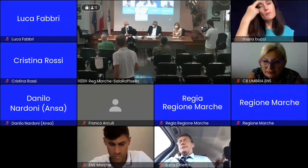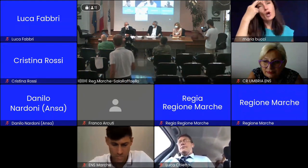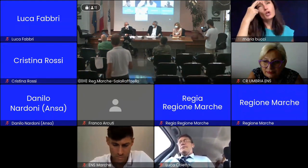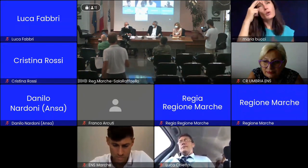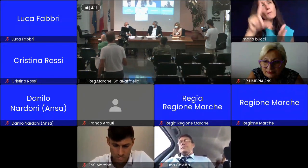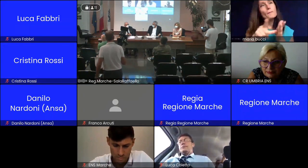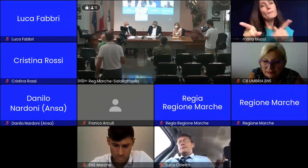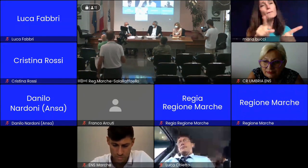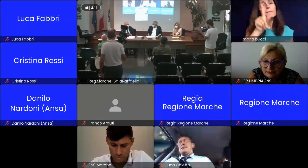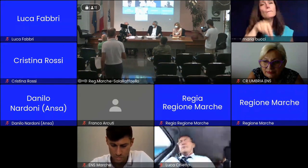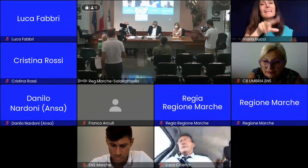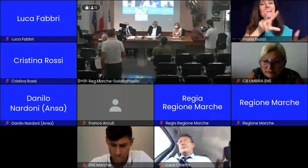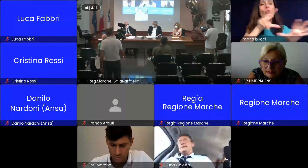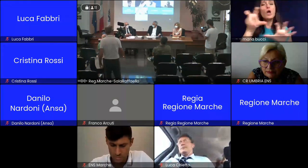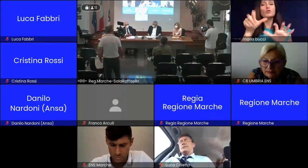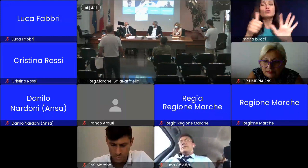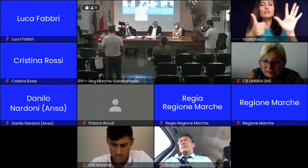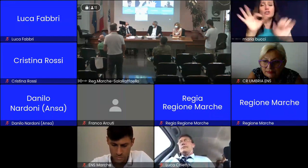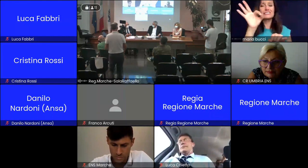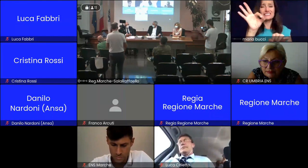quindi molto tempo fa,